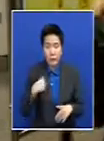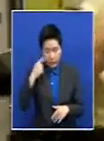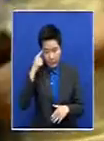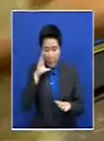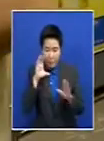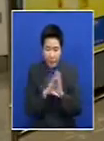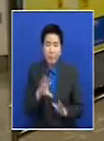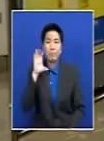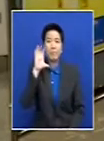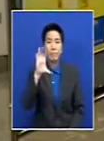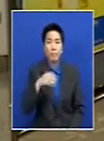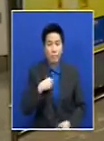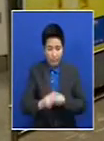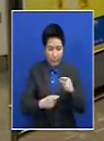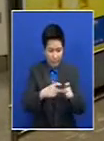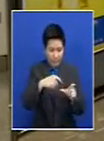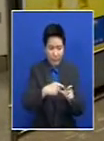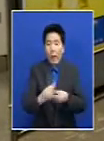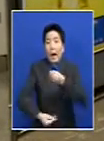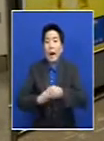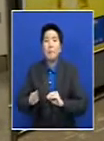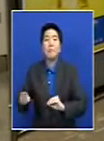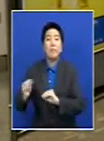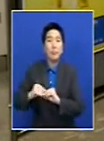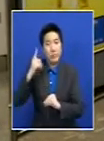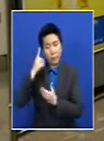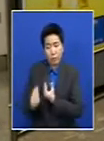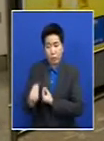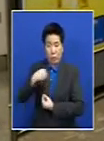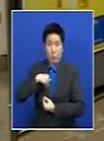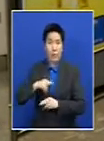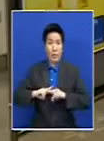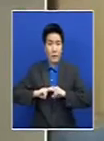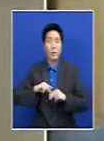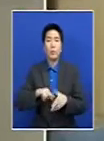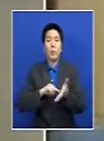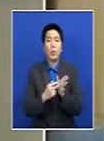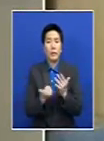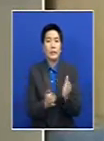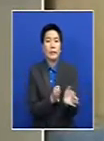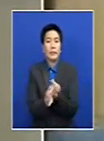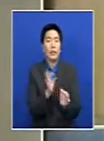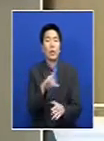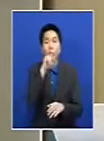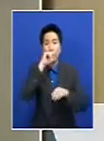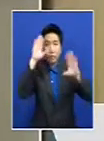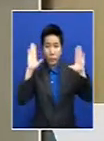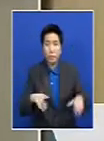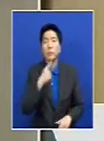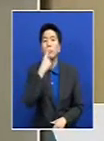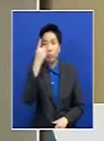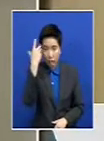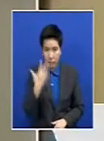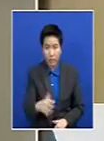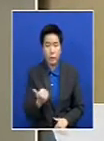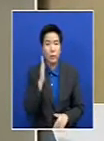โพสต์ขายธนบัตรที่ระลึกนี้นะคะทำให้กรณีนี้มีการชี้แจงจากทางธนาคารกรุงไทยแล้วค่ะบอก